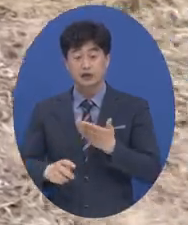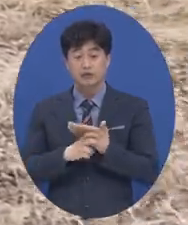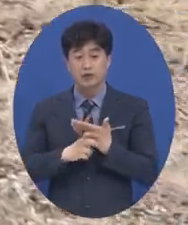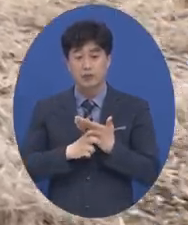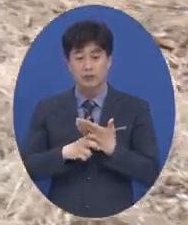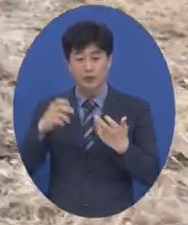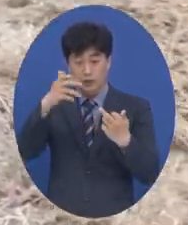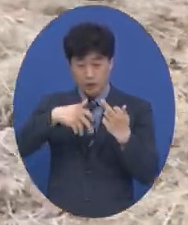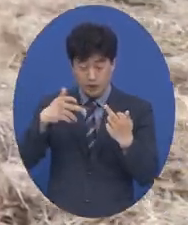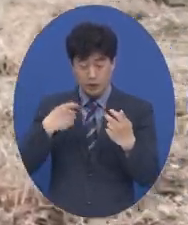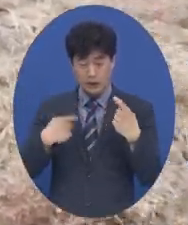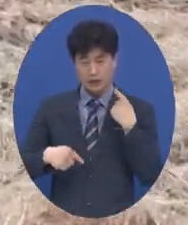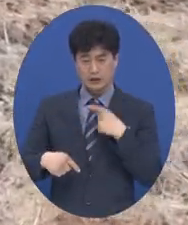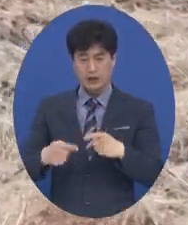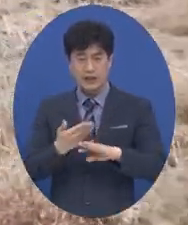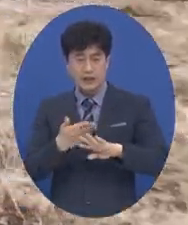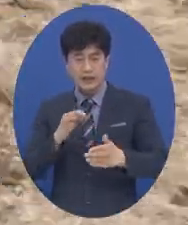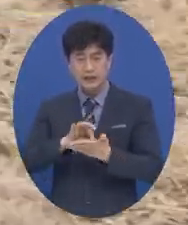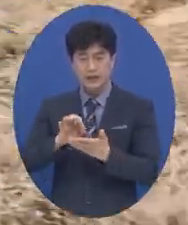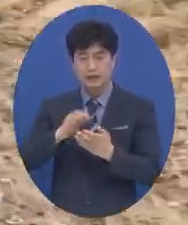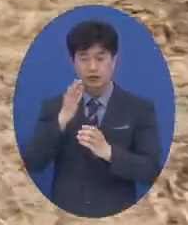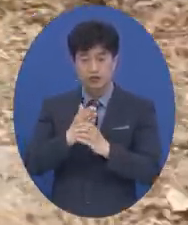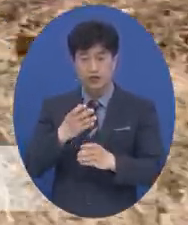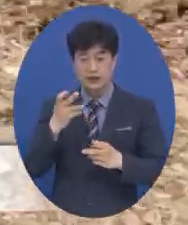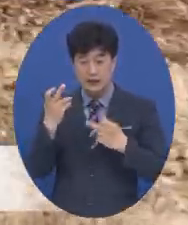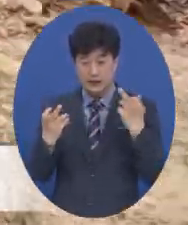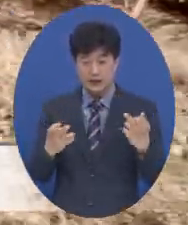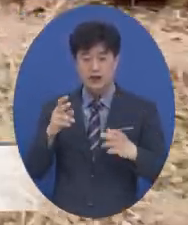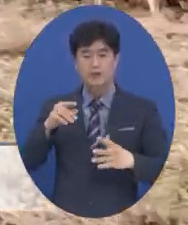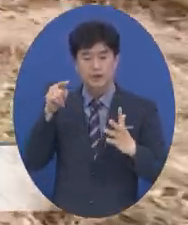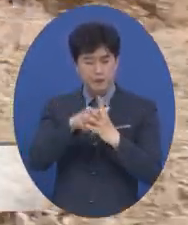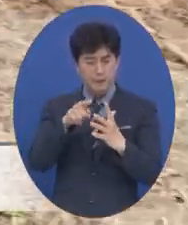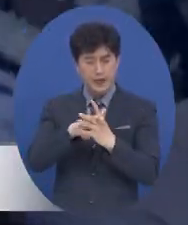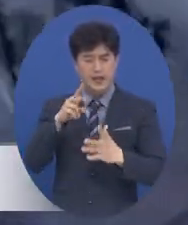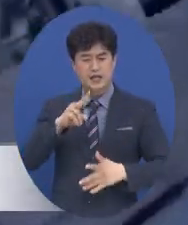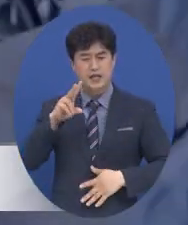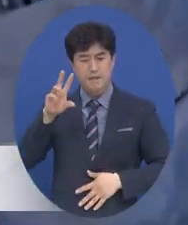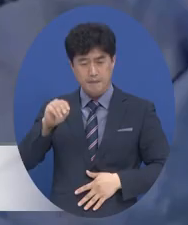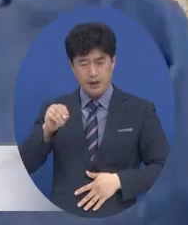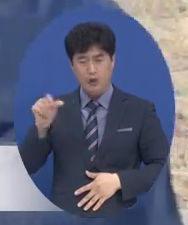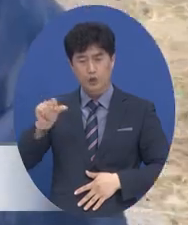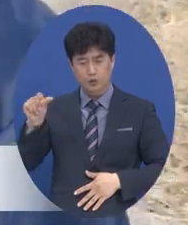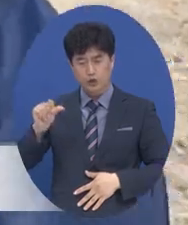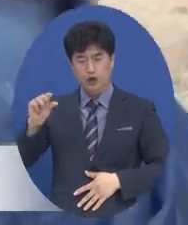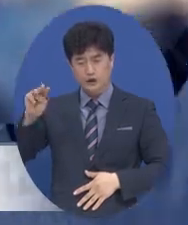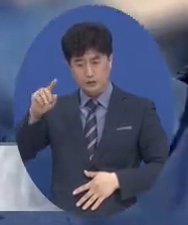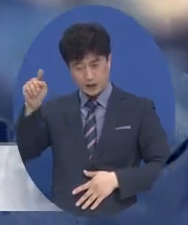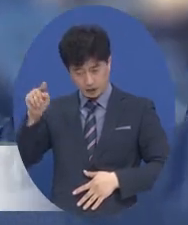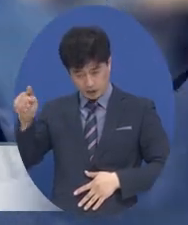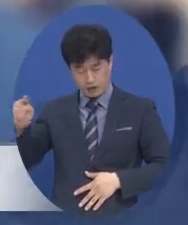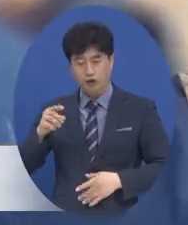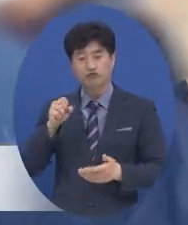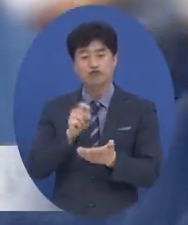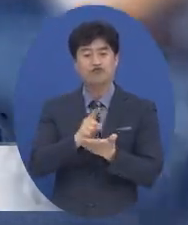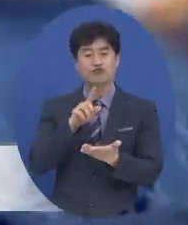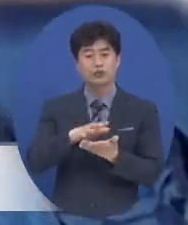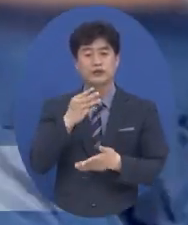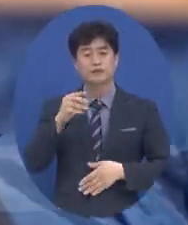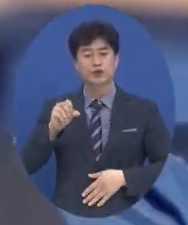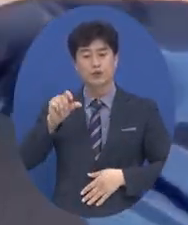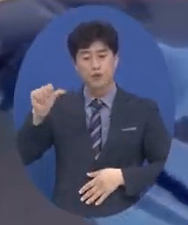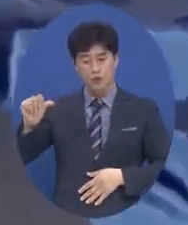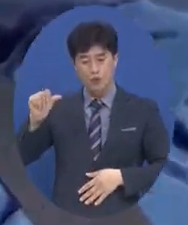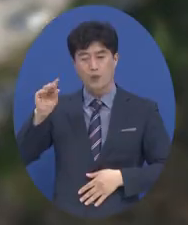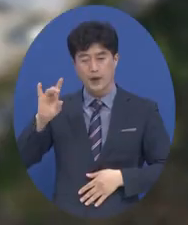이처럼 불법으로 훼손해 다른 용도로 사용 중인 산지는 이번에 적발된 곳만 해도 2만 5천여 제곱미터, 축구장